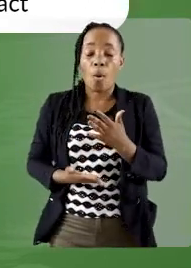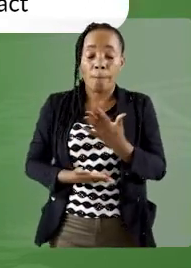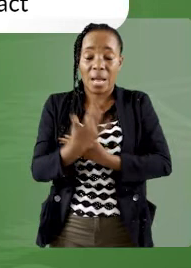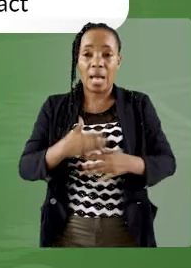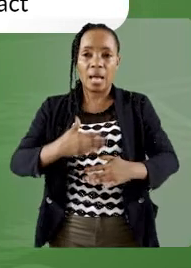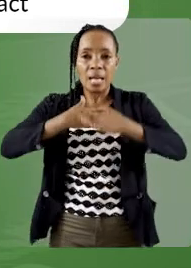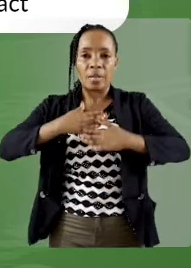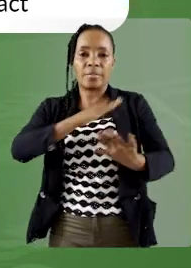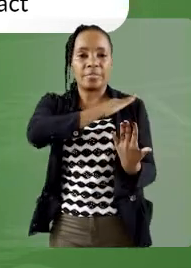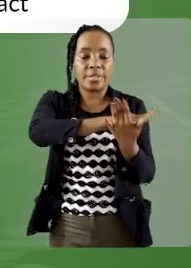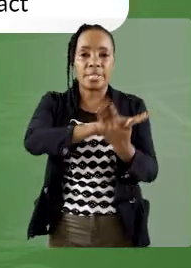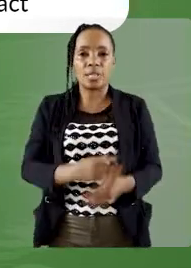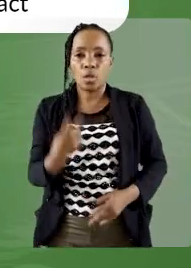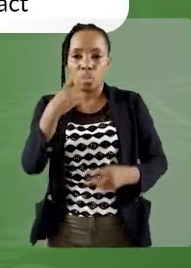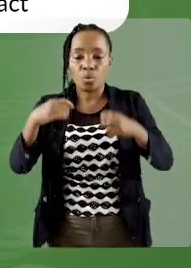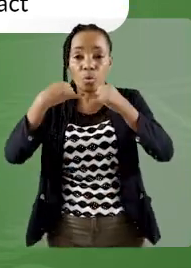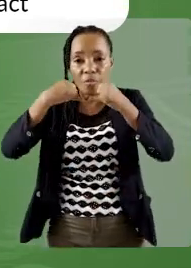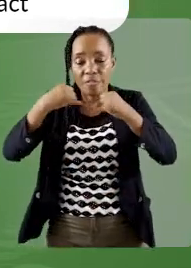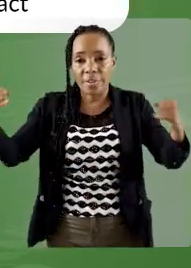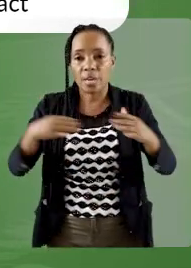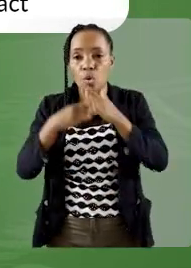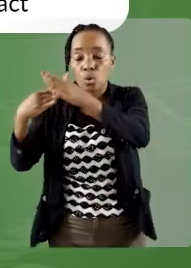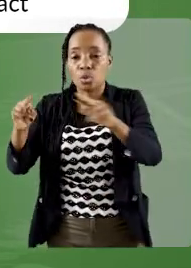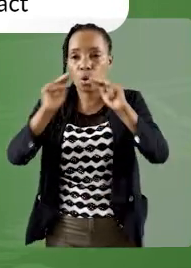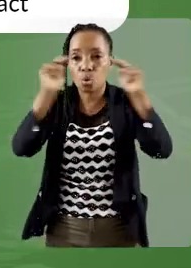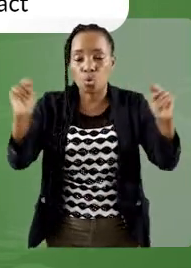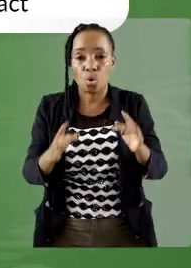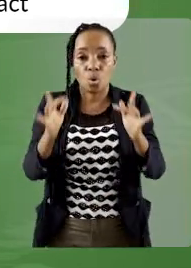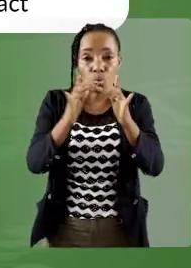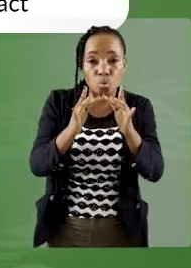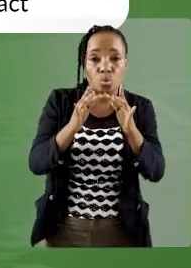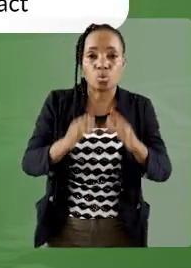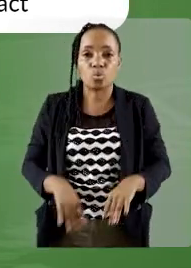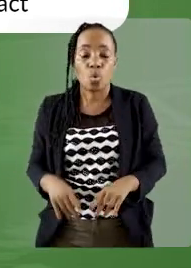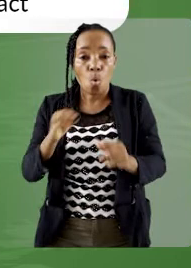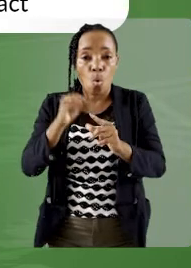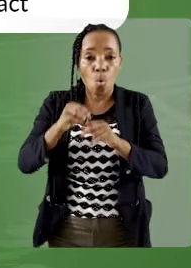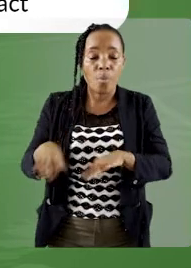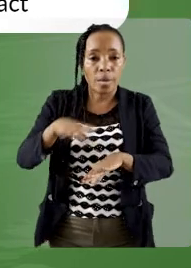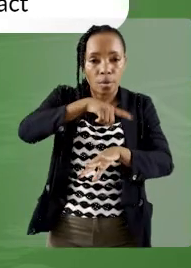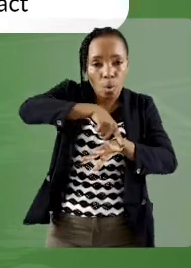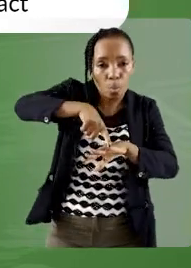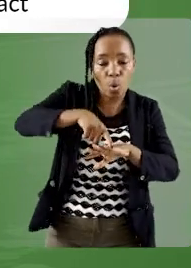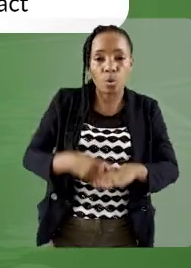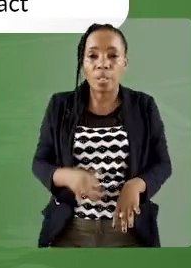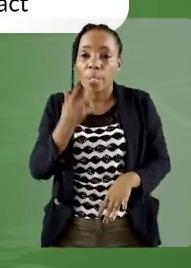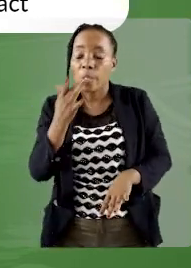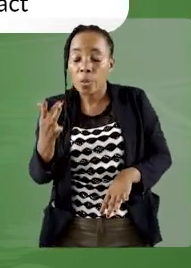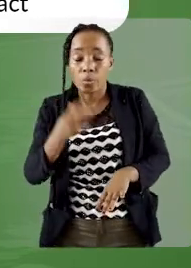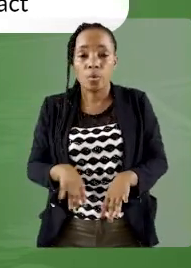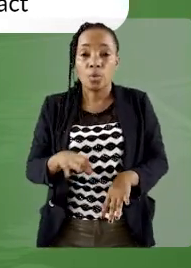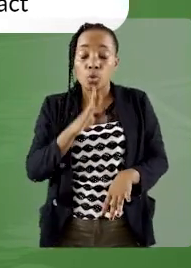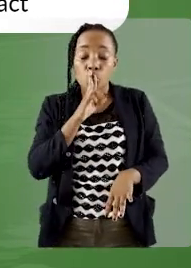asphyxie. Deux fils conducteurs nus se touchent ou les deux bornes d'un générateur sont